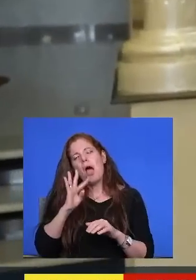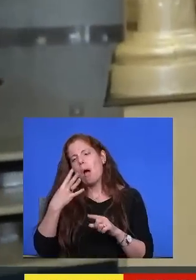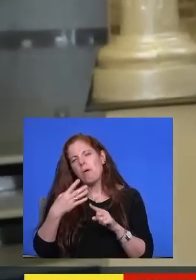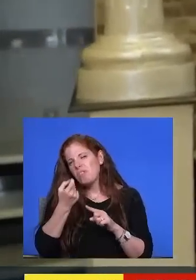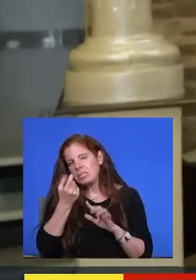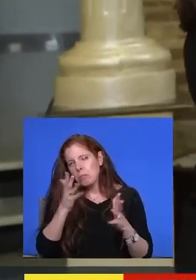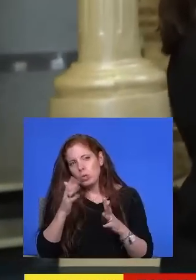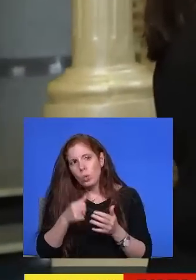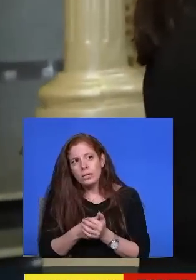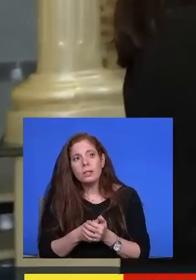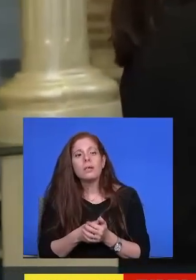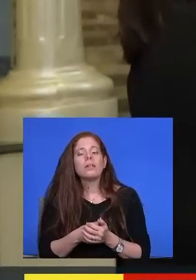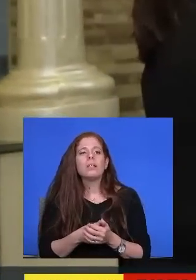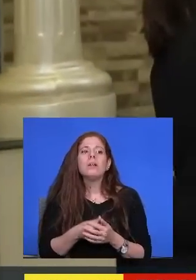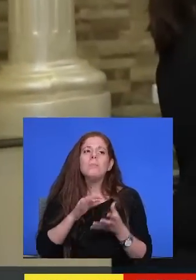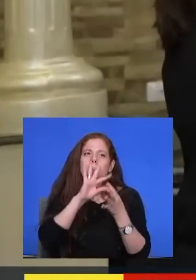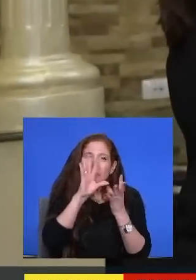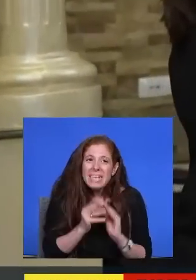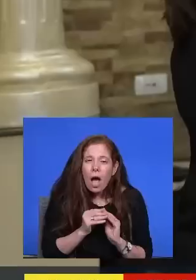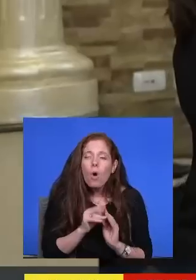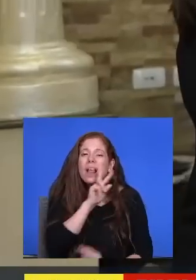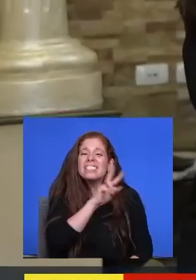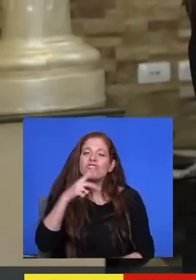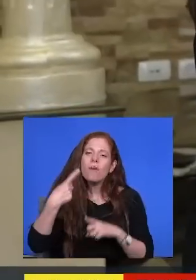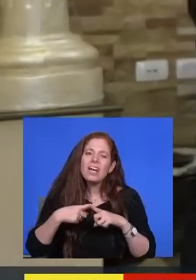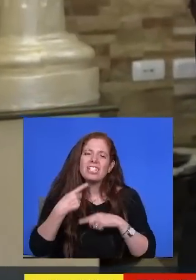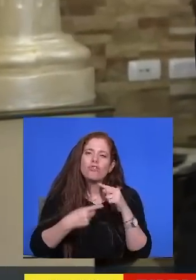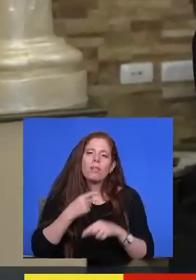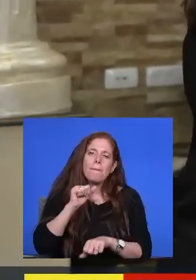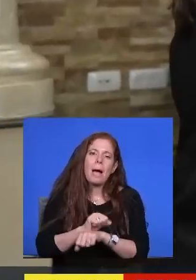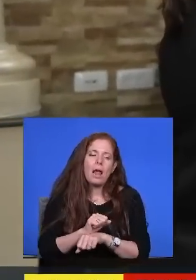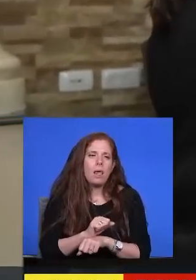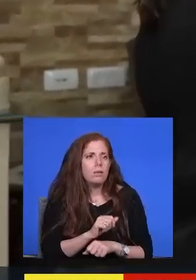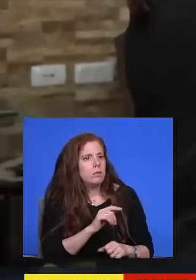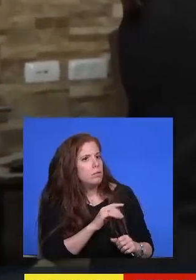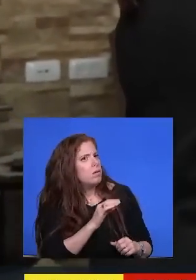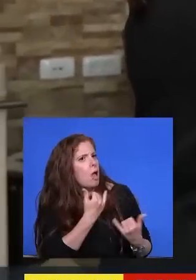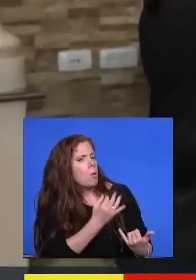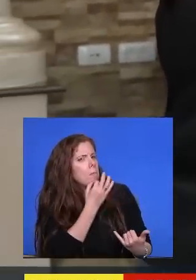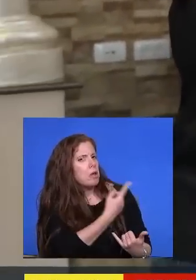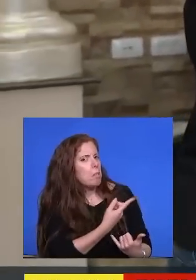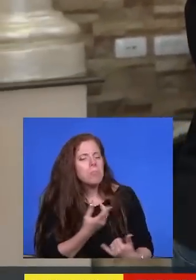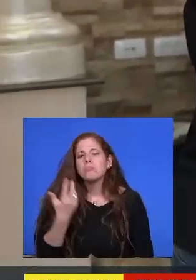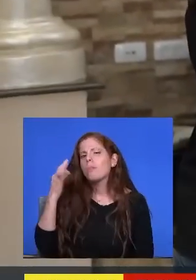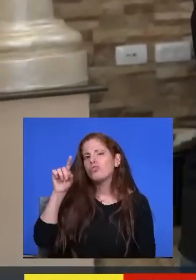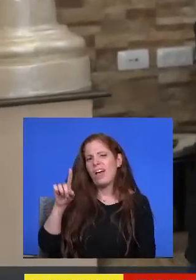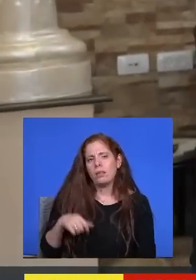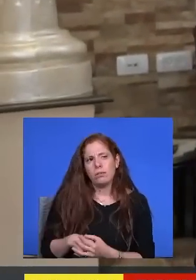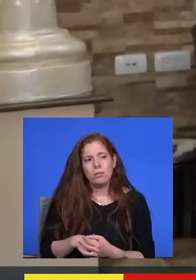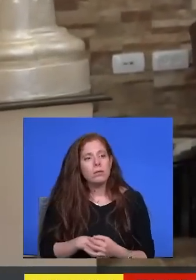يعني كلهم تقريبا 22 ونص. وانت اليوم قديش عمرك؟ 51.